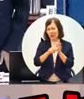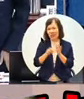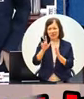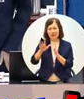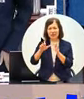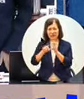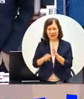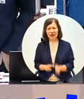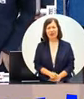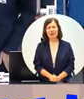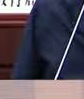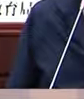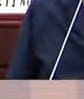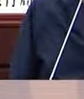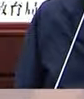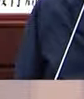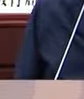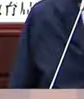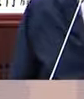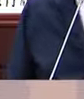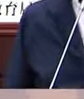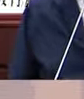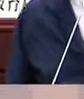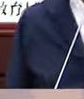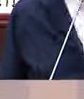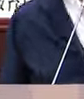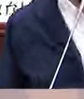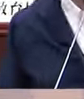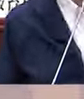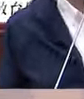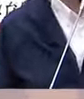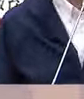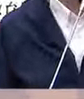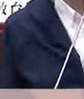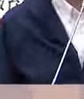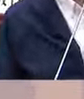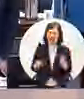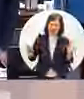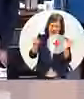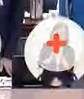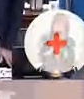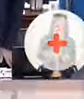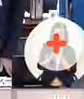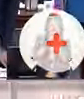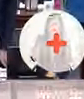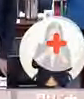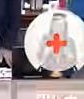有时候，我会相信一切有尽头。 很